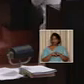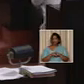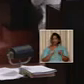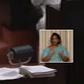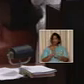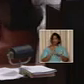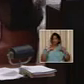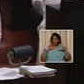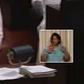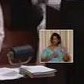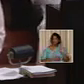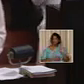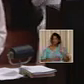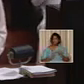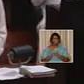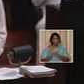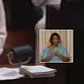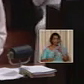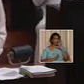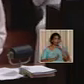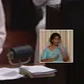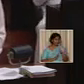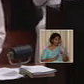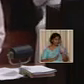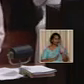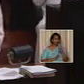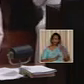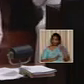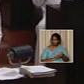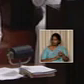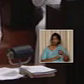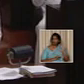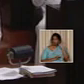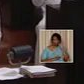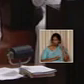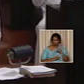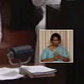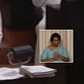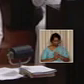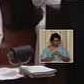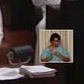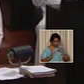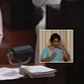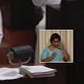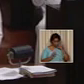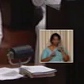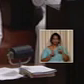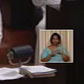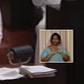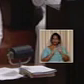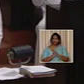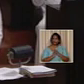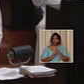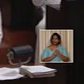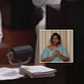ලක්ෂ 740ක් මිලියන 74ක් වටිනා රත්තරන් සහ මොබයිල් ෆෝන්ස්